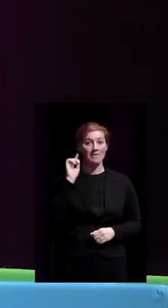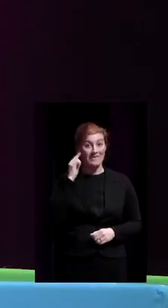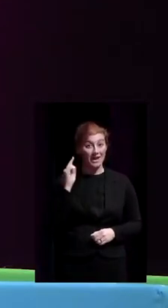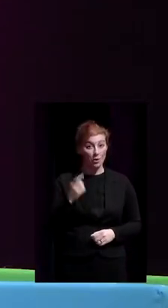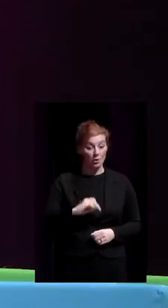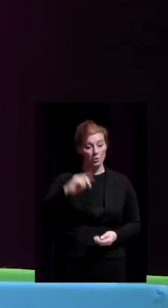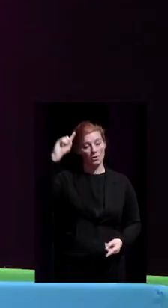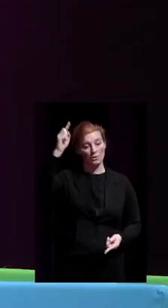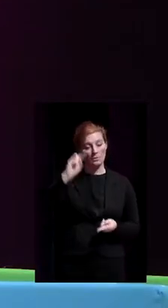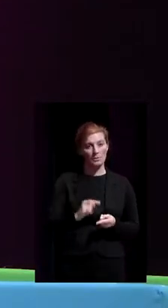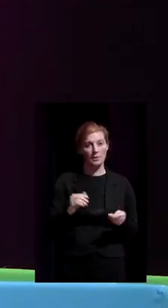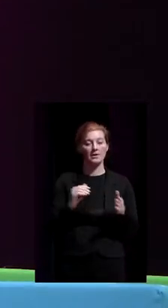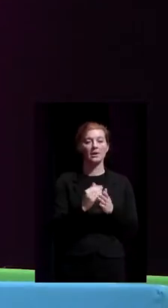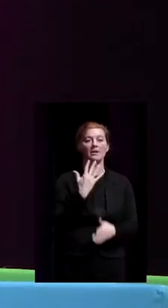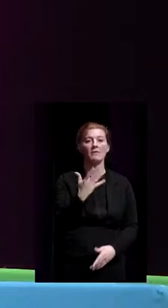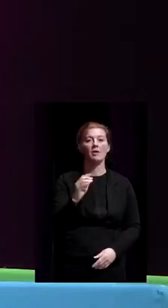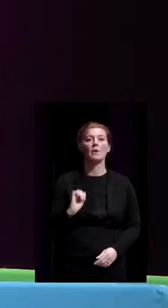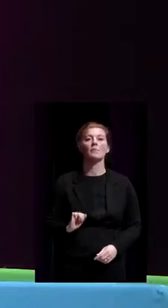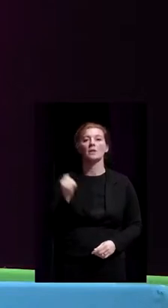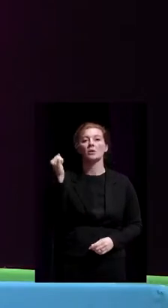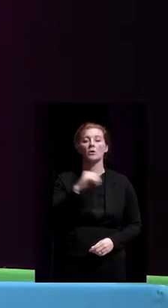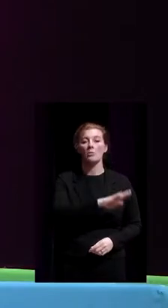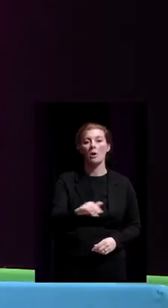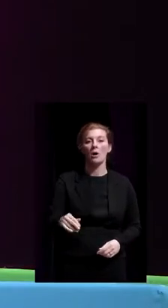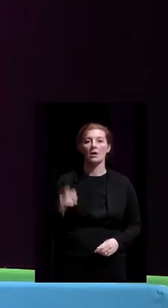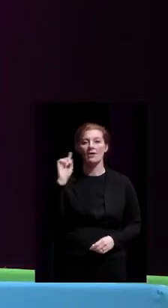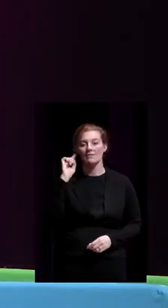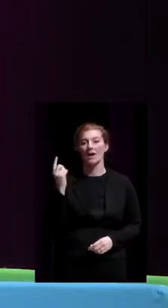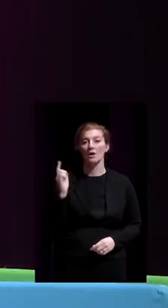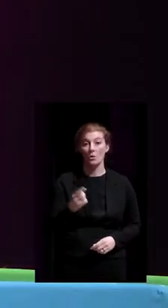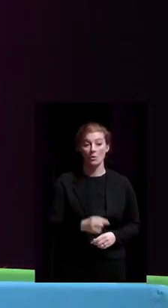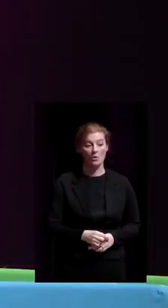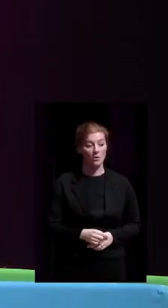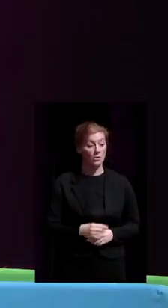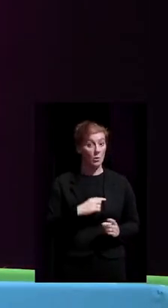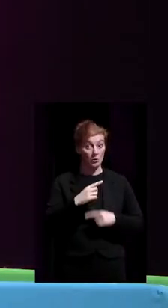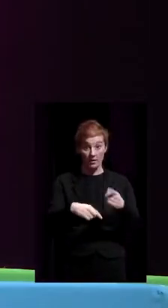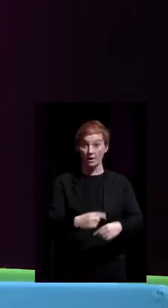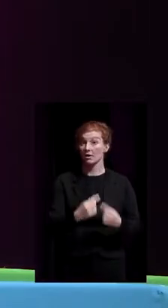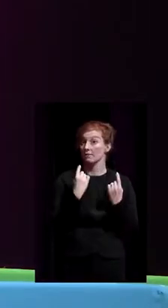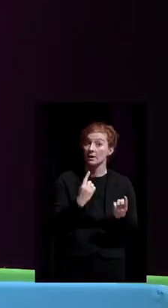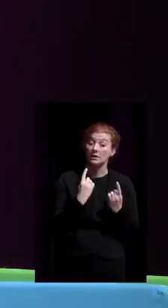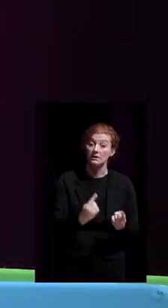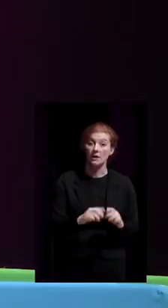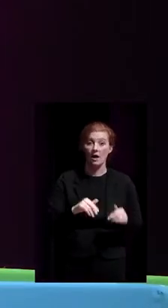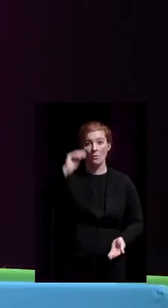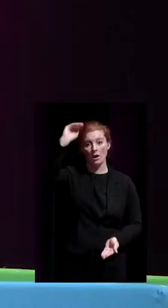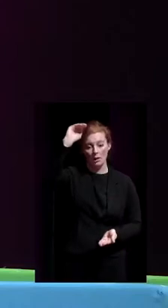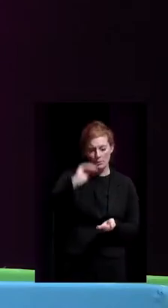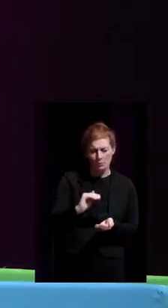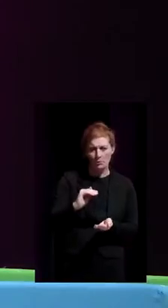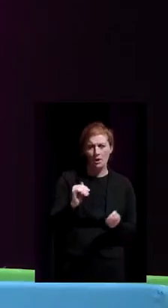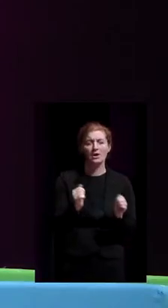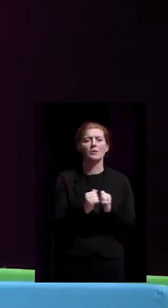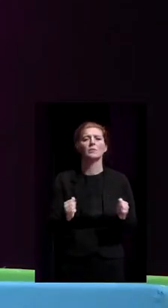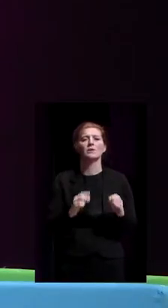närmare 5 miljoner barn varje år. Och det är klart det är en fantastisk utveckling att barndödligheten har gått ner så kraftigt. Men